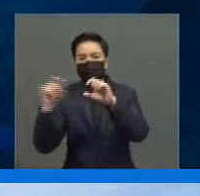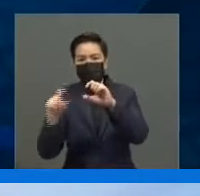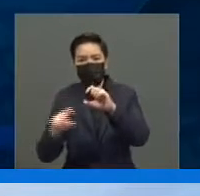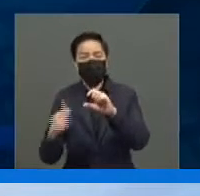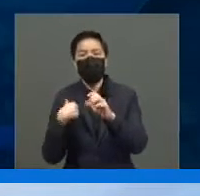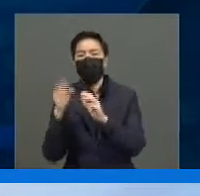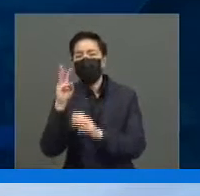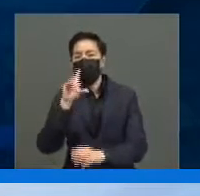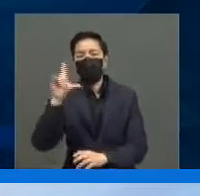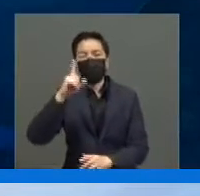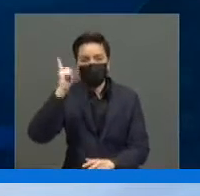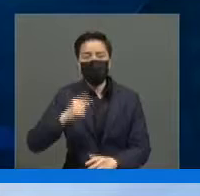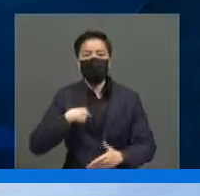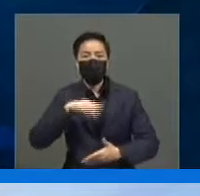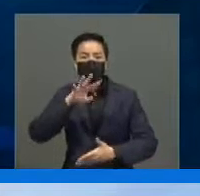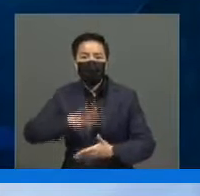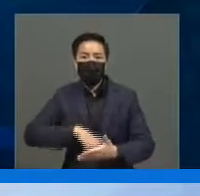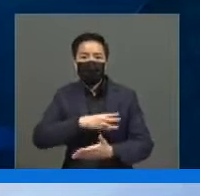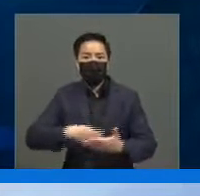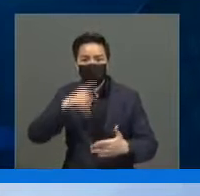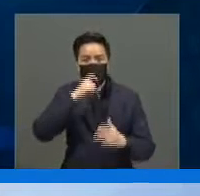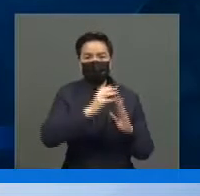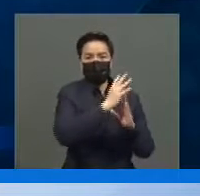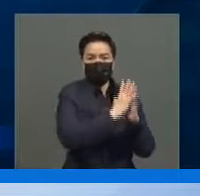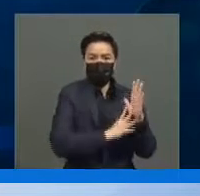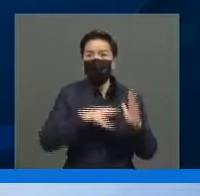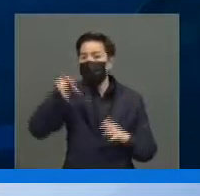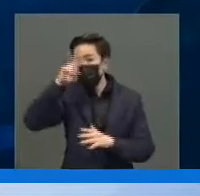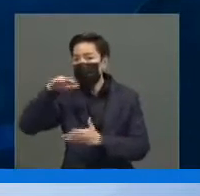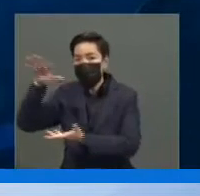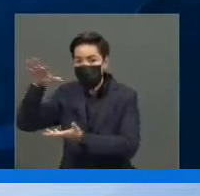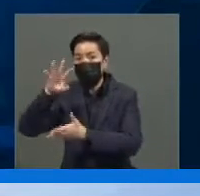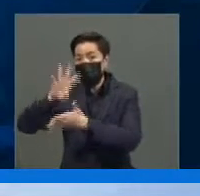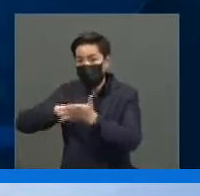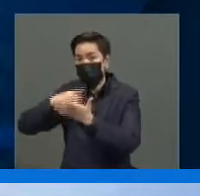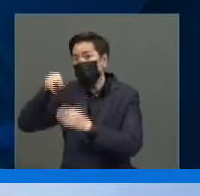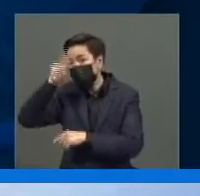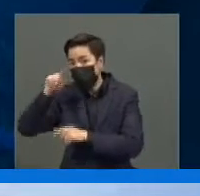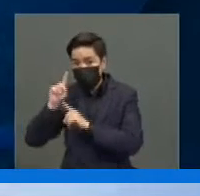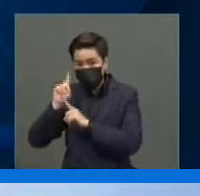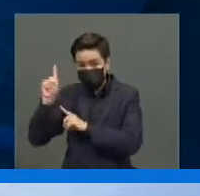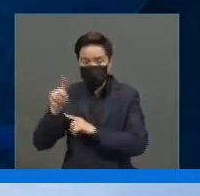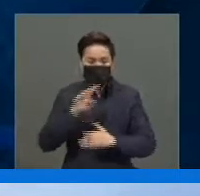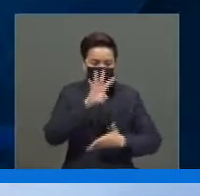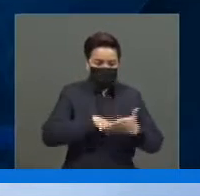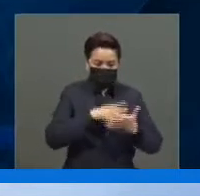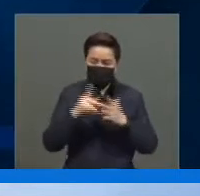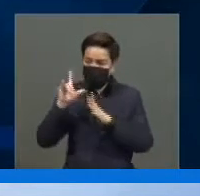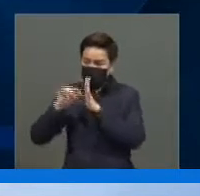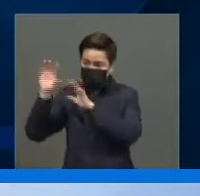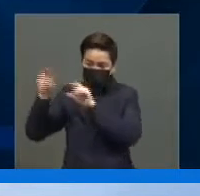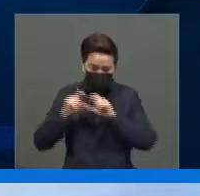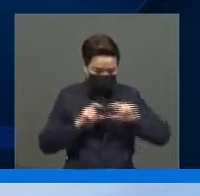จากนายกรัฐมนตรีมาอย่างไรที่สำคัญคุณหมอทวีสินยอมรับออกมาตรงๆเลยเหมือนกันว่าการจัดสรรวัคซีนในช่ว